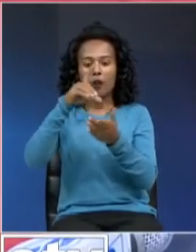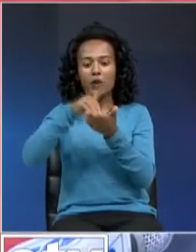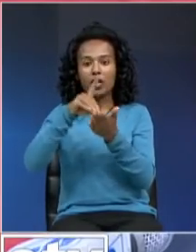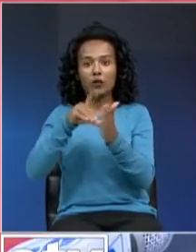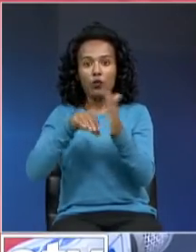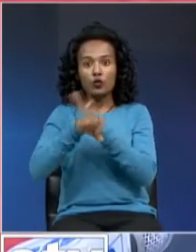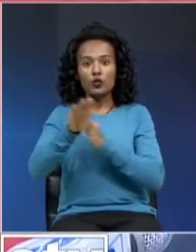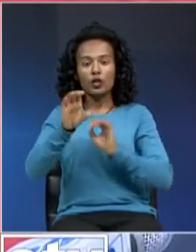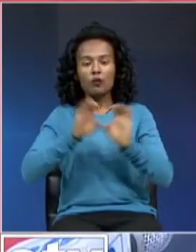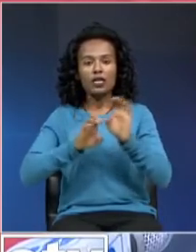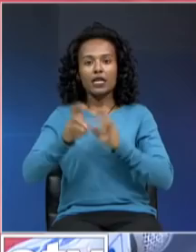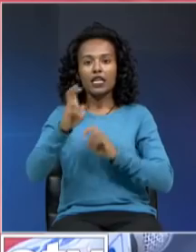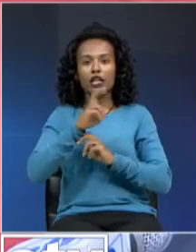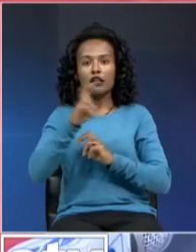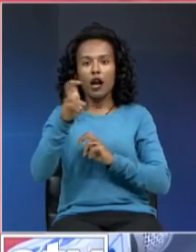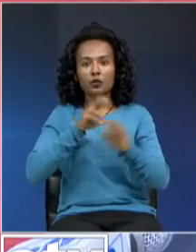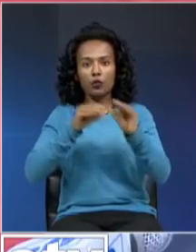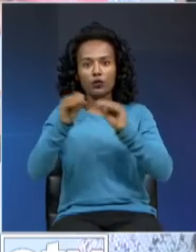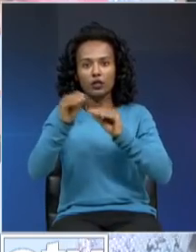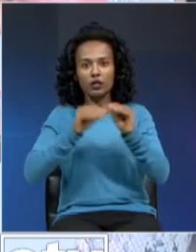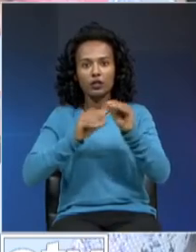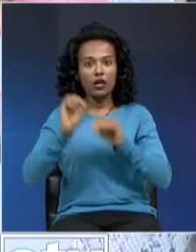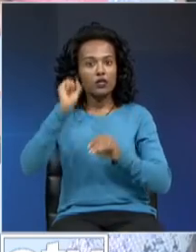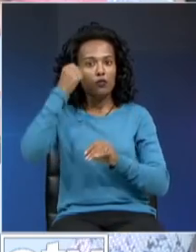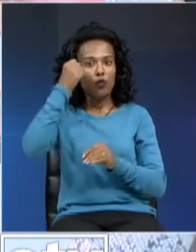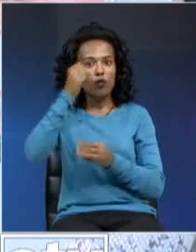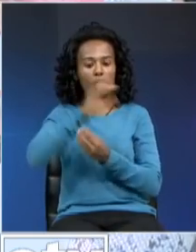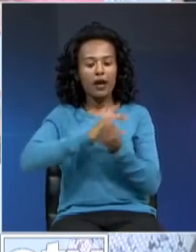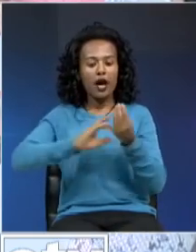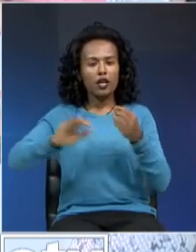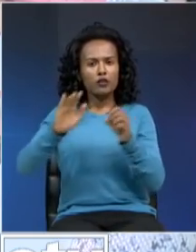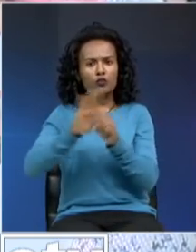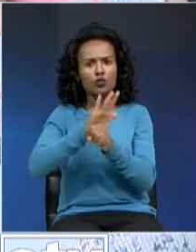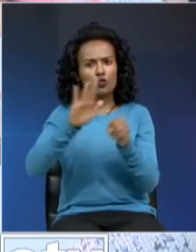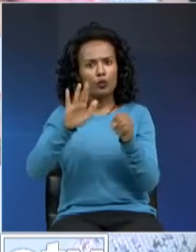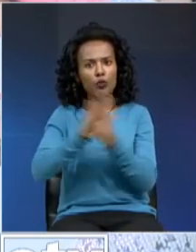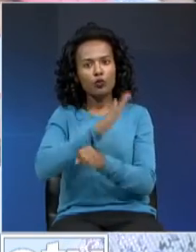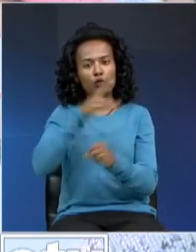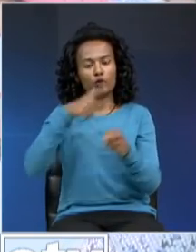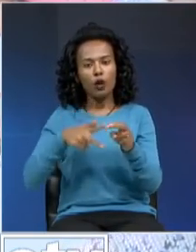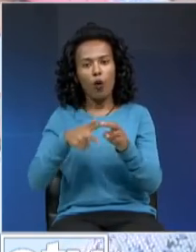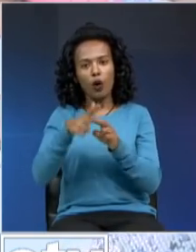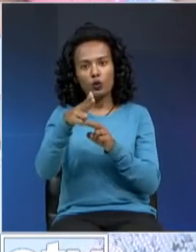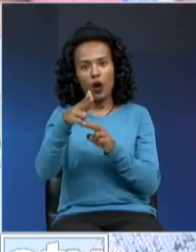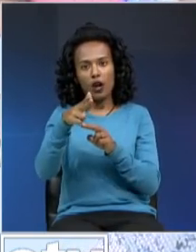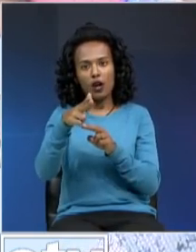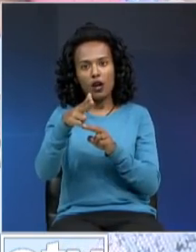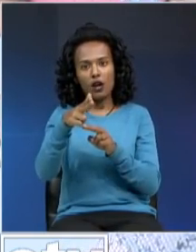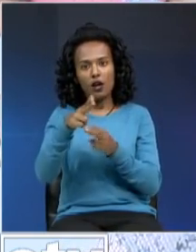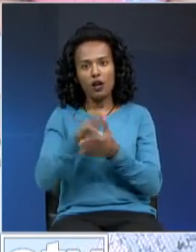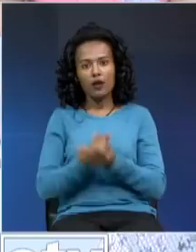ውስጥ የሚደረግ የትራንስፖርት እንቅስቃሴ በኦሮሚያ ክልል ሙሉ በሙሉ ተቋርጧል።